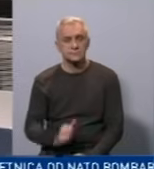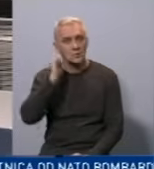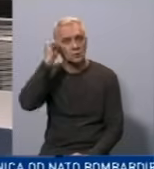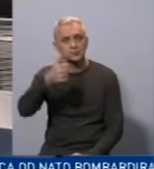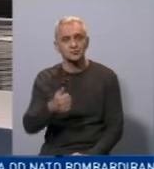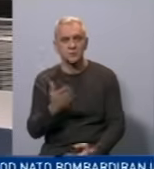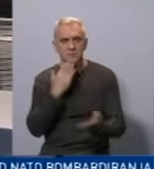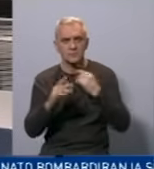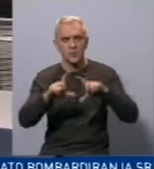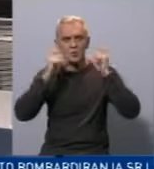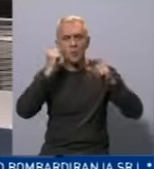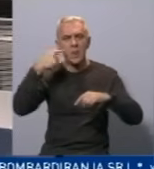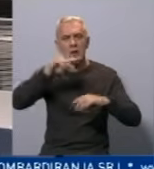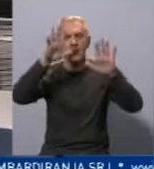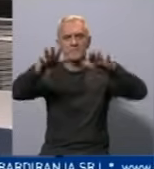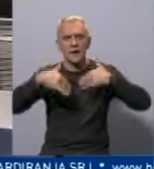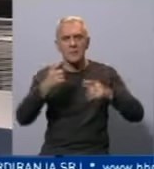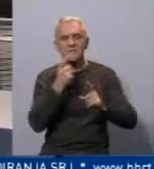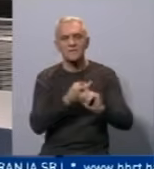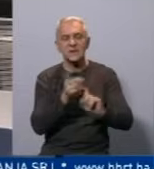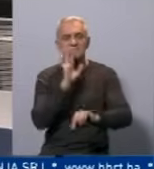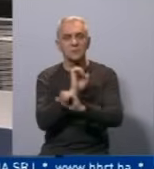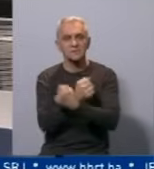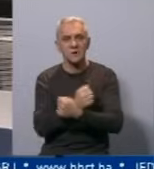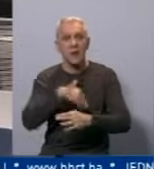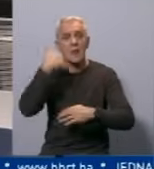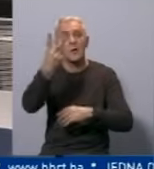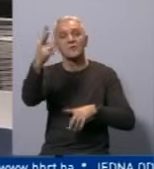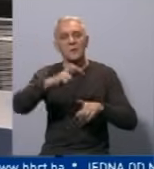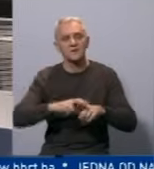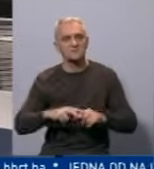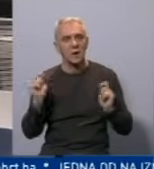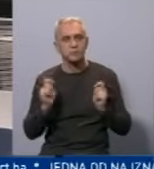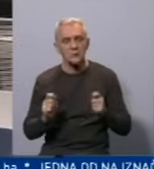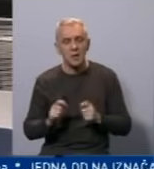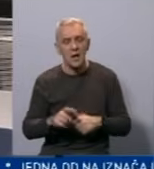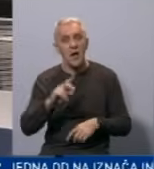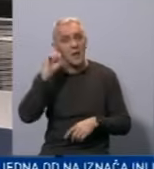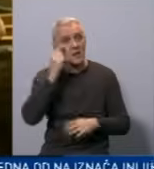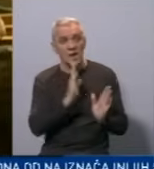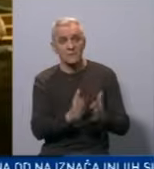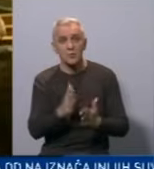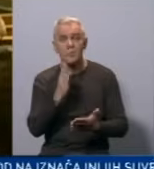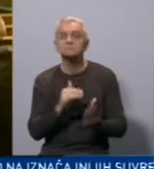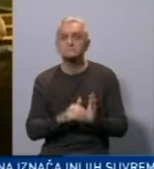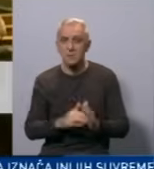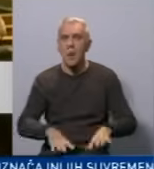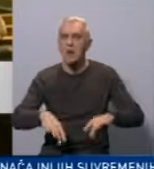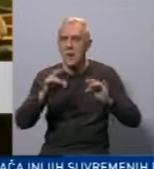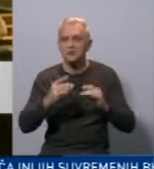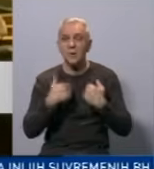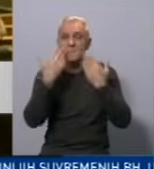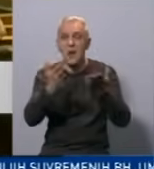Sutra zasjeda Dom naroda parlamenta Federacije Bosne i Hercegovine nakon 2 mjeseca pauze. Na dnevnom redu bi se trebale